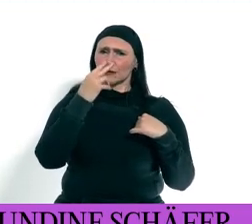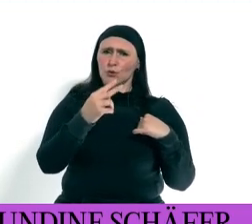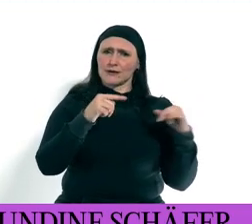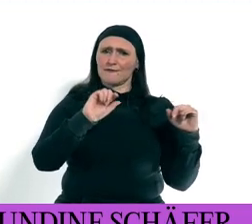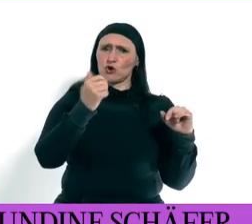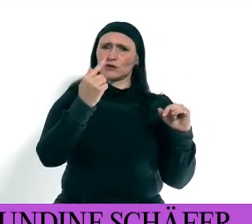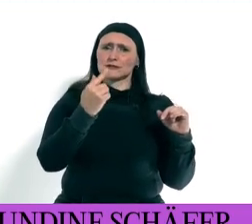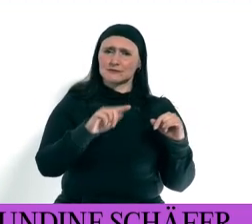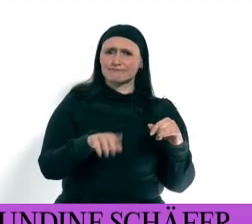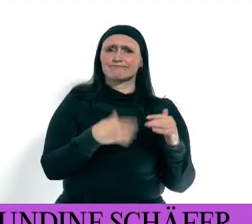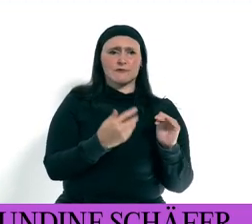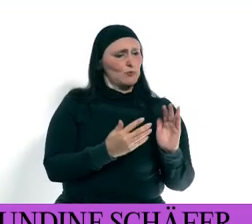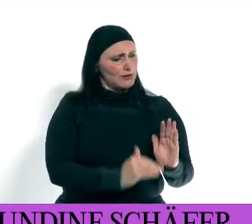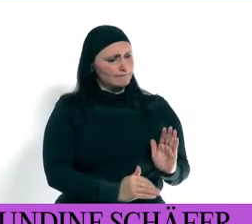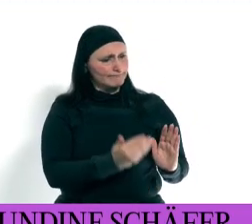Ich würde gerne